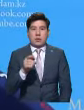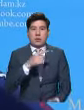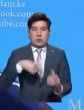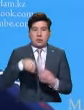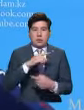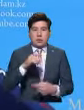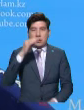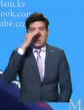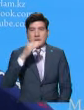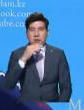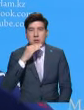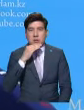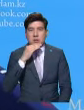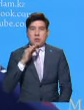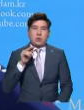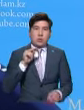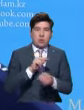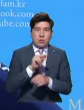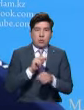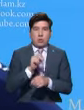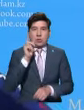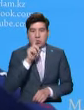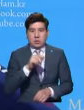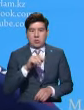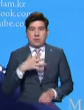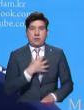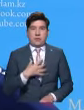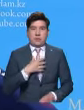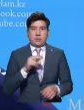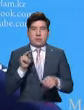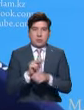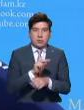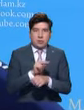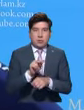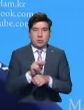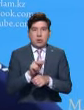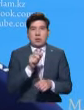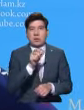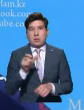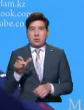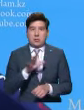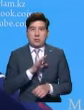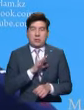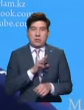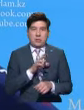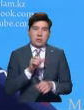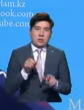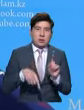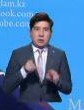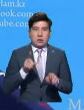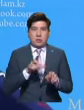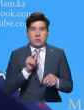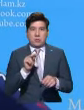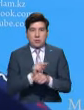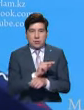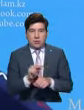әкенің қабағы деген өте бір маңызды нәрсе. Сондықтан кейде тәртіпке салу керек. Бірақ ол жердегі